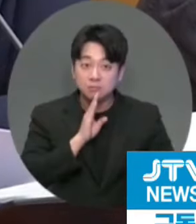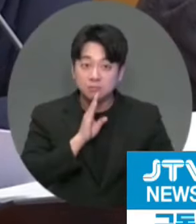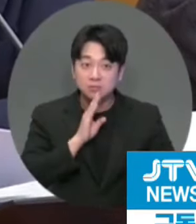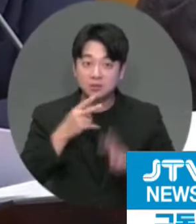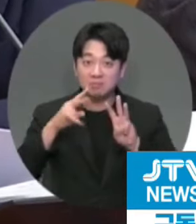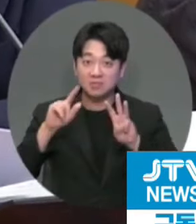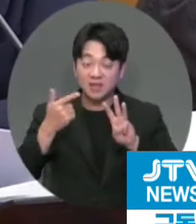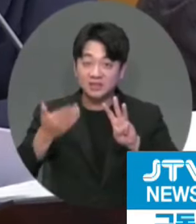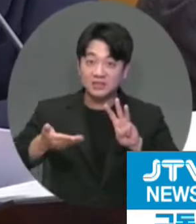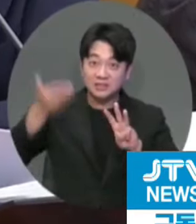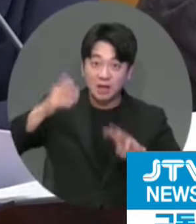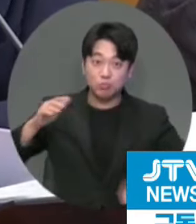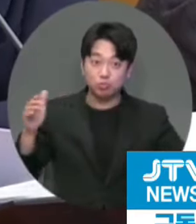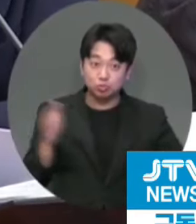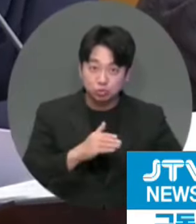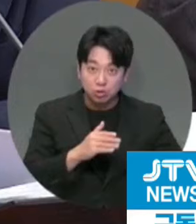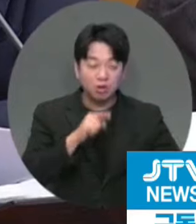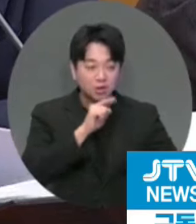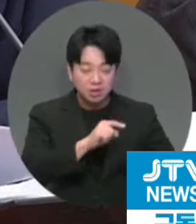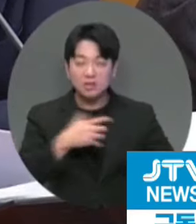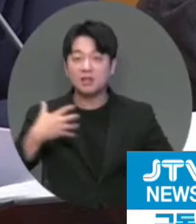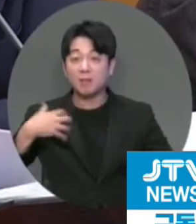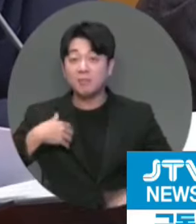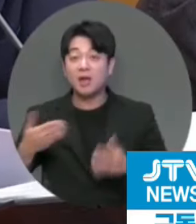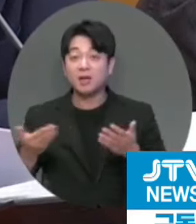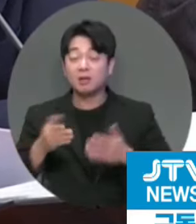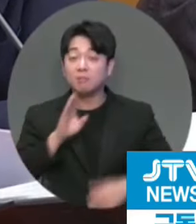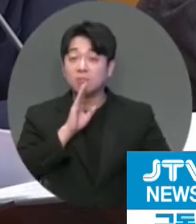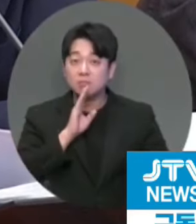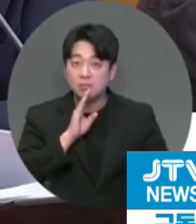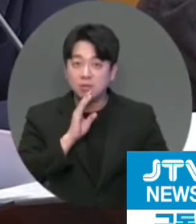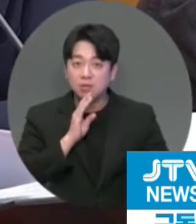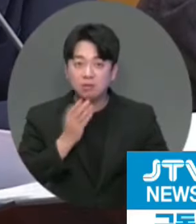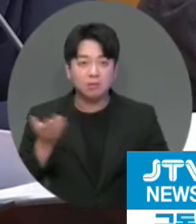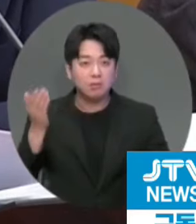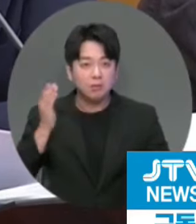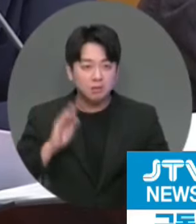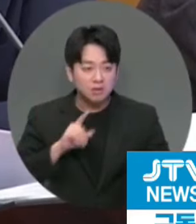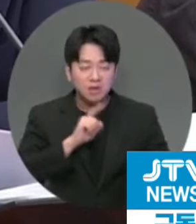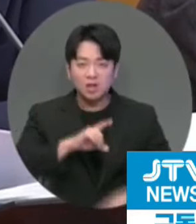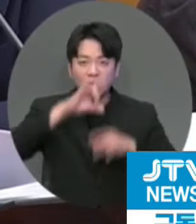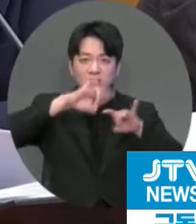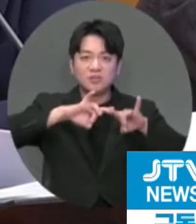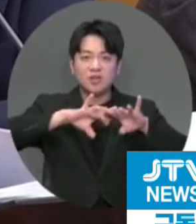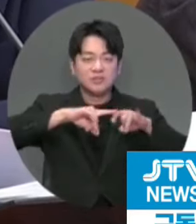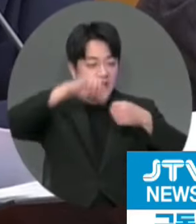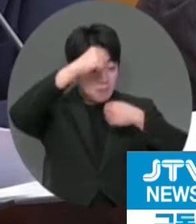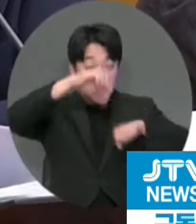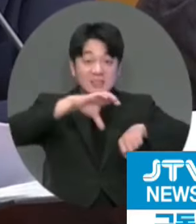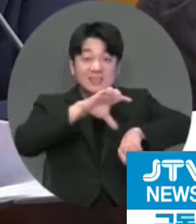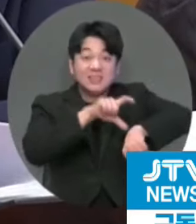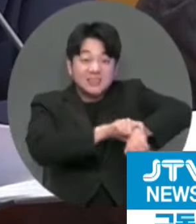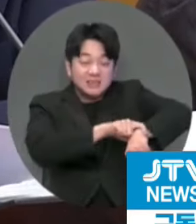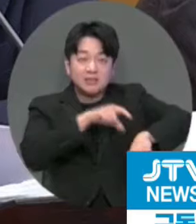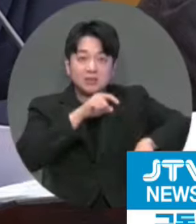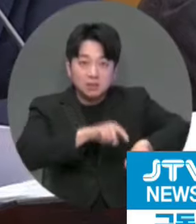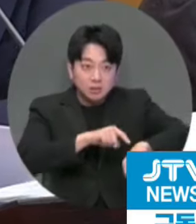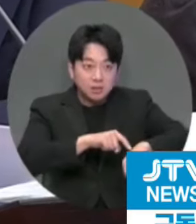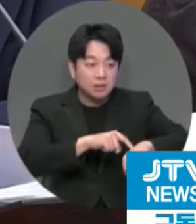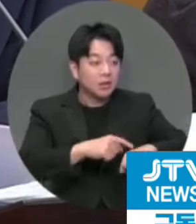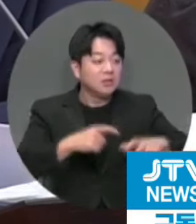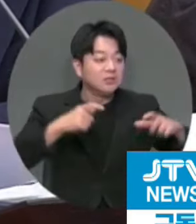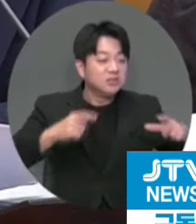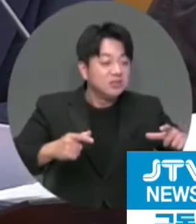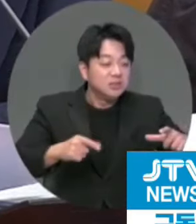합니다. 오늘 이 자리에 나온 것은 이 귀한 일을 하면서 주로 전자발찌 찬 사람들을 제압하고 있죠? 예,